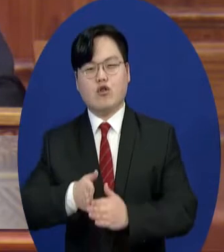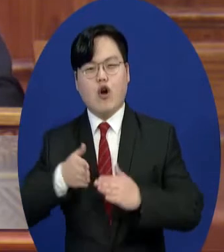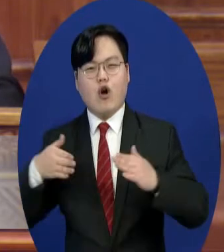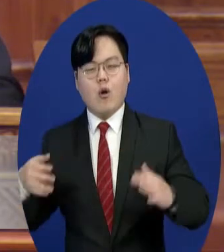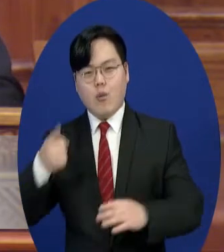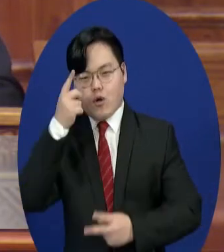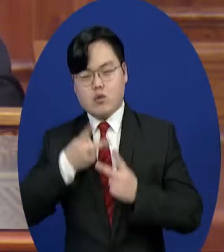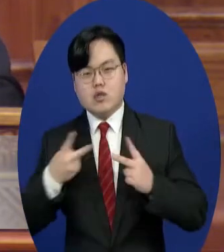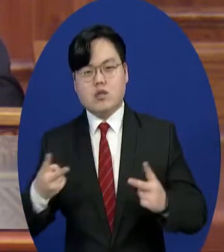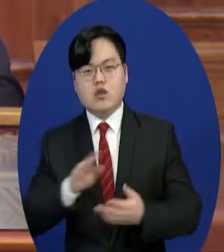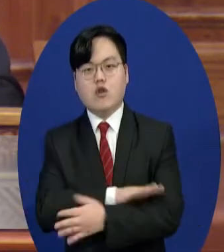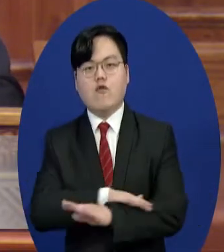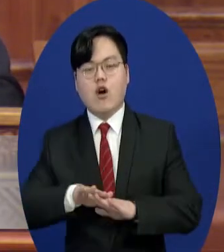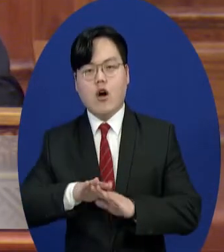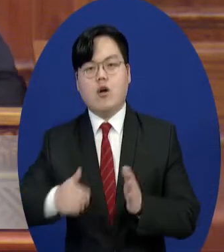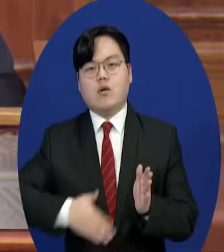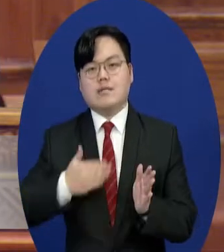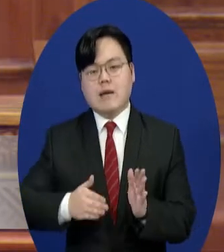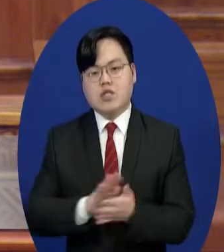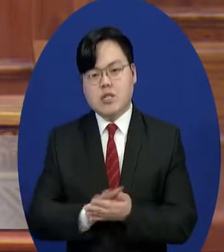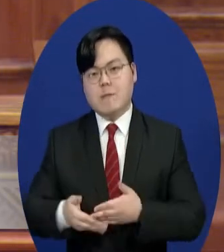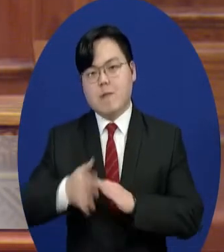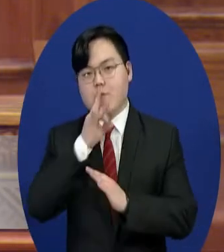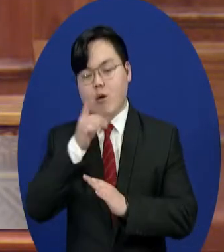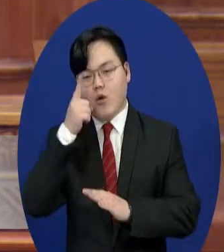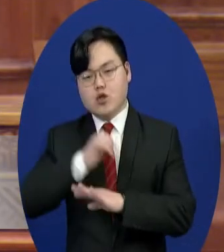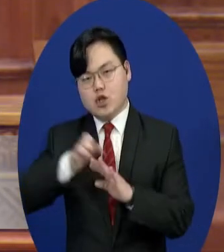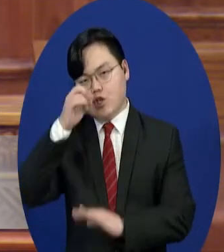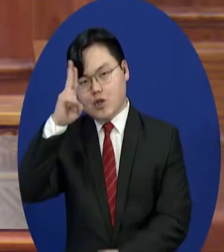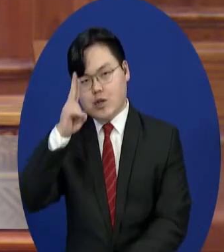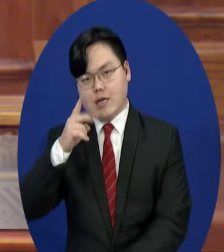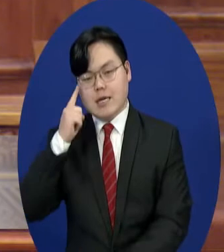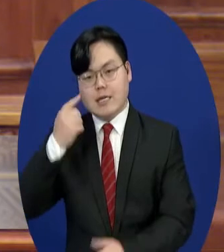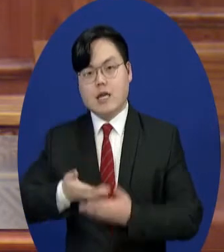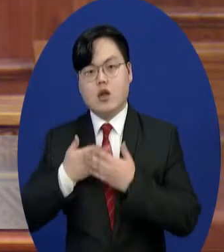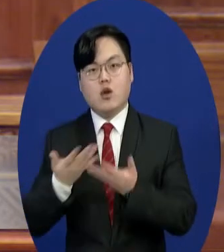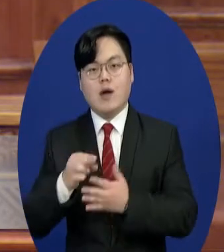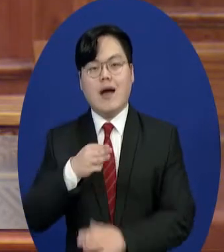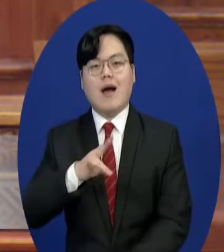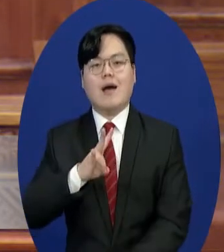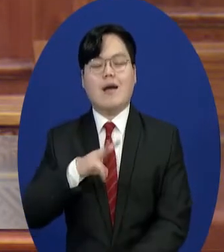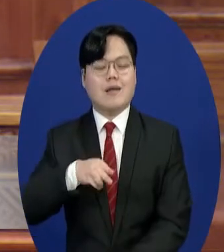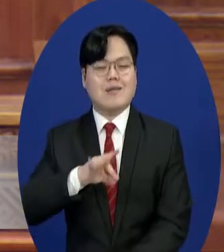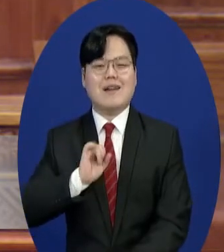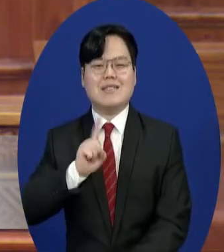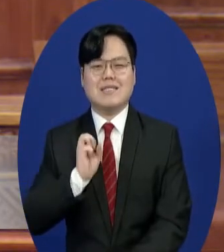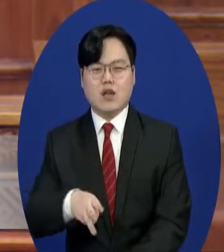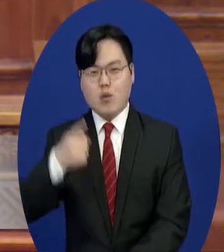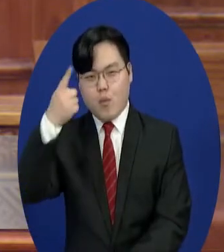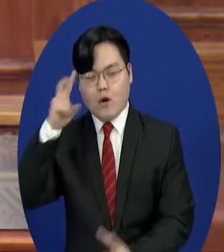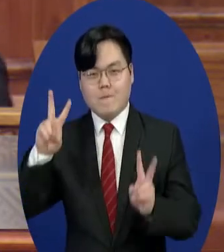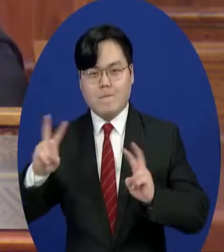үндэсний төмөр замын сүлжээ бий болж, цаашид Монгол улсын ерөнхийлөгчийн төвшүүлж буй транзит Монгол улс болох суур нөхцөл бүрдэх